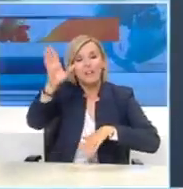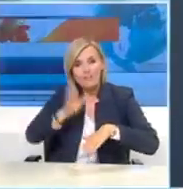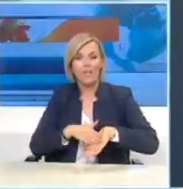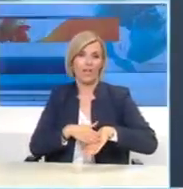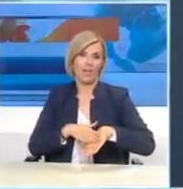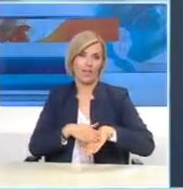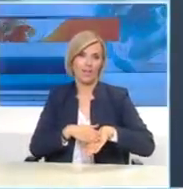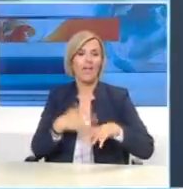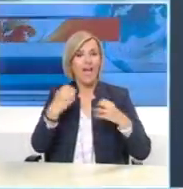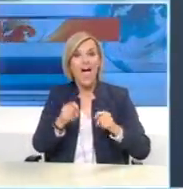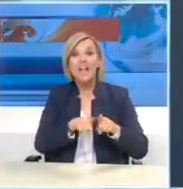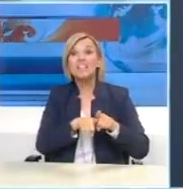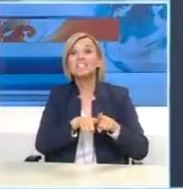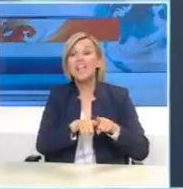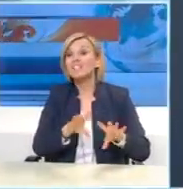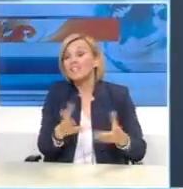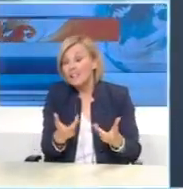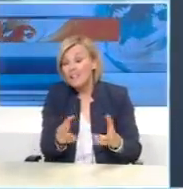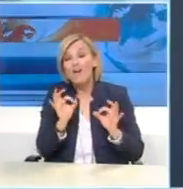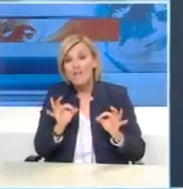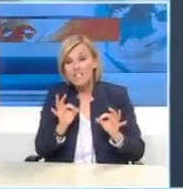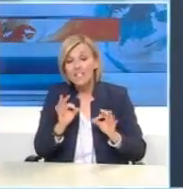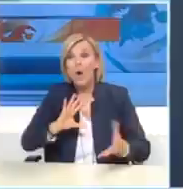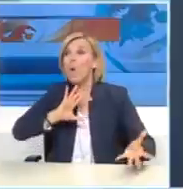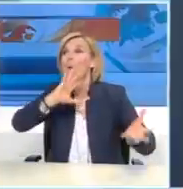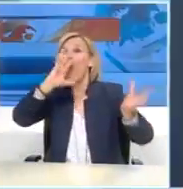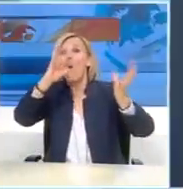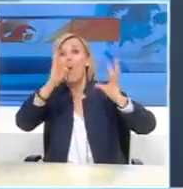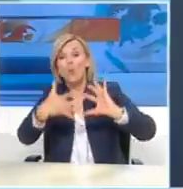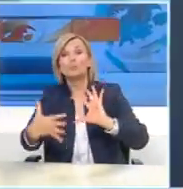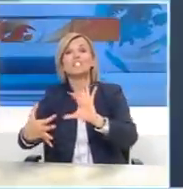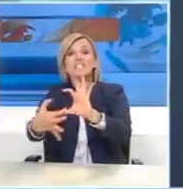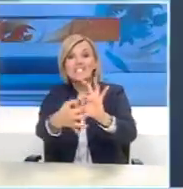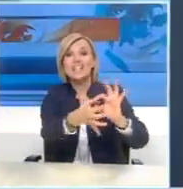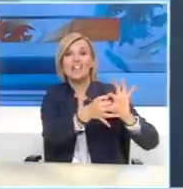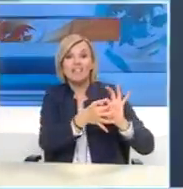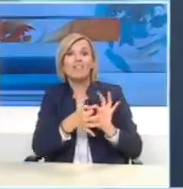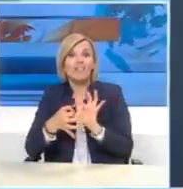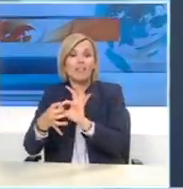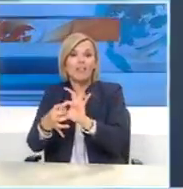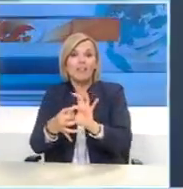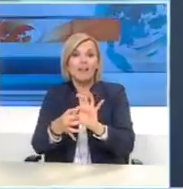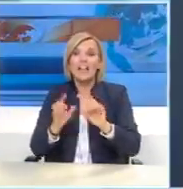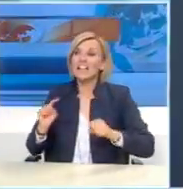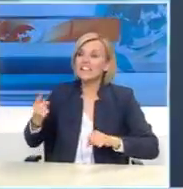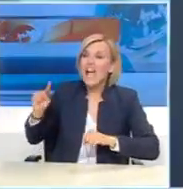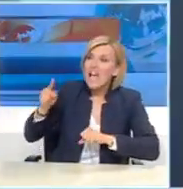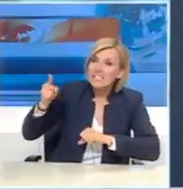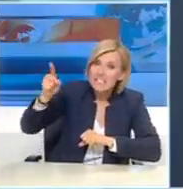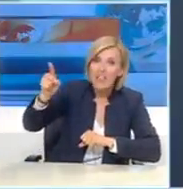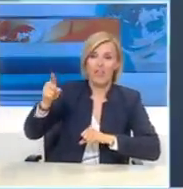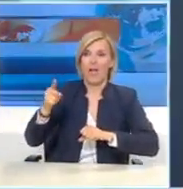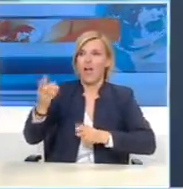δείχνουν πόσο συνδεδεμένος είναι ο κόσμος μας και πώς μια επιδημία στην άκρη της γης μπορεί σε σύντομο χρονικό διάστημα να επηρεάσει την άλλη